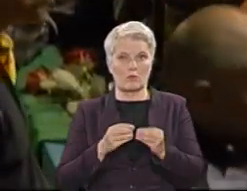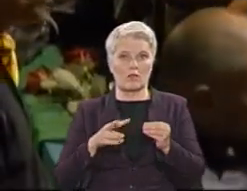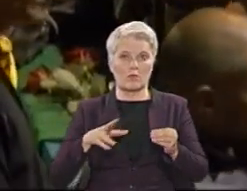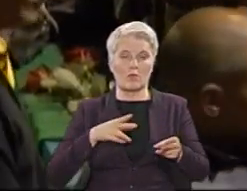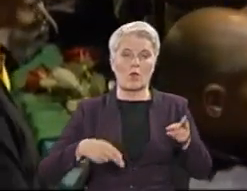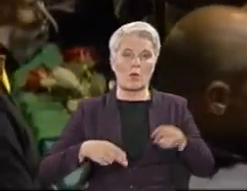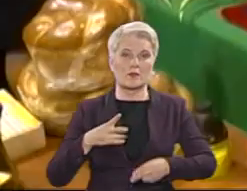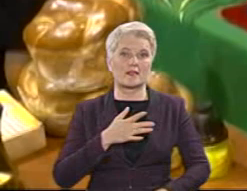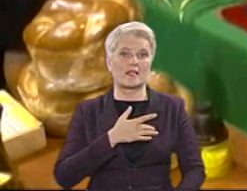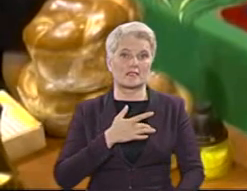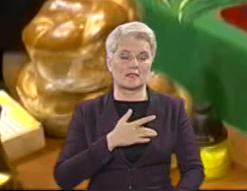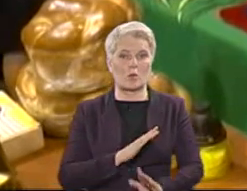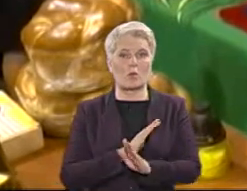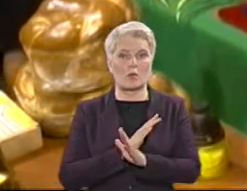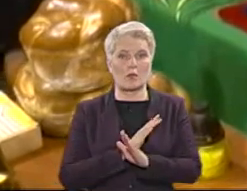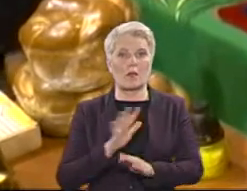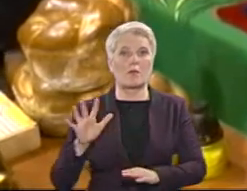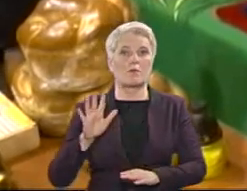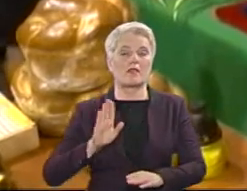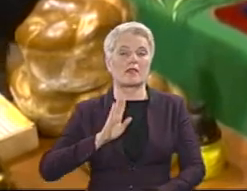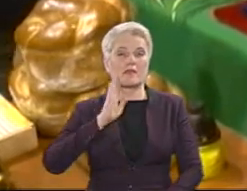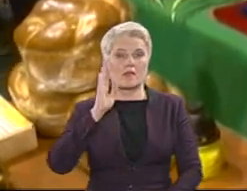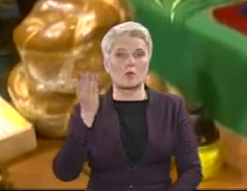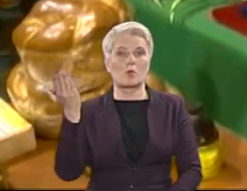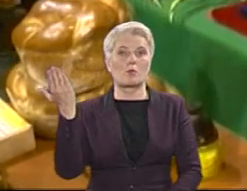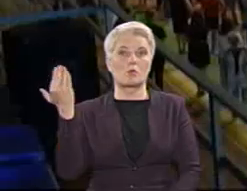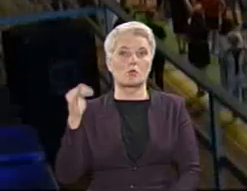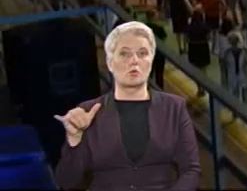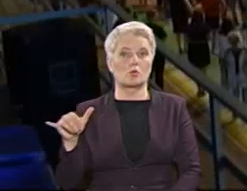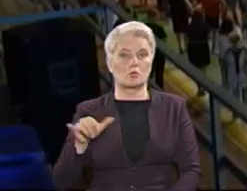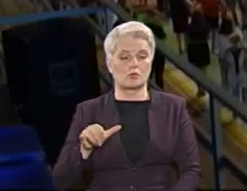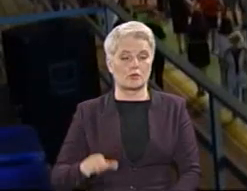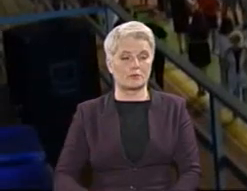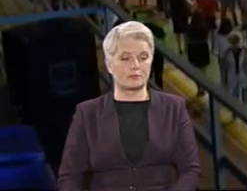операцію на серці. Помер він о 5 годині ранку минулої суботи.